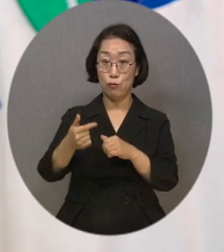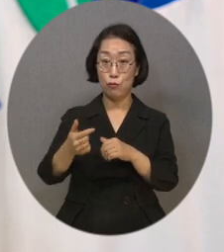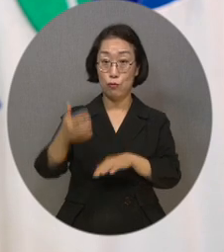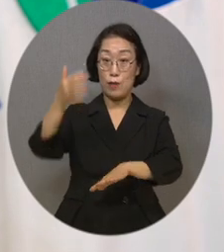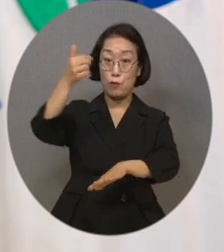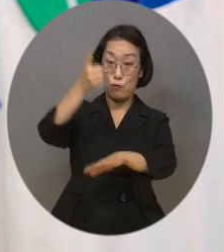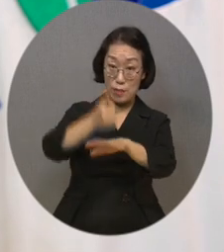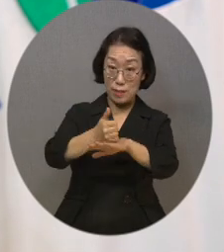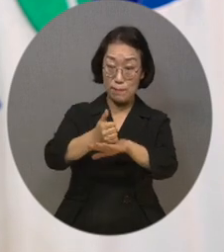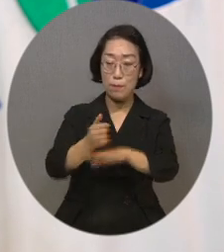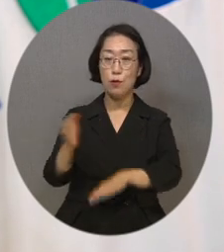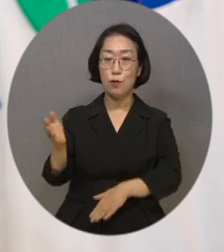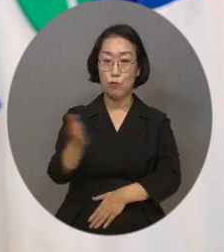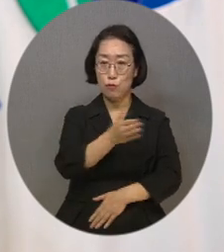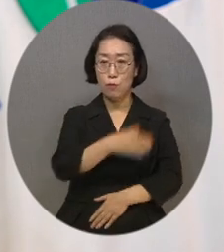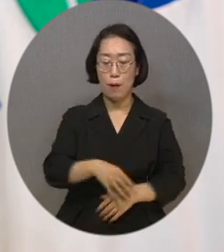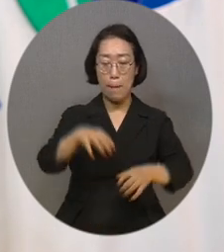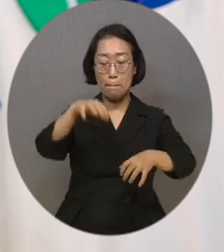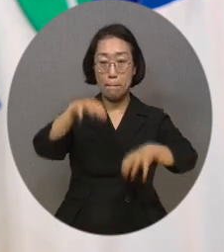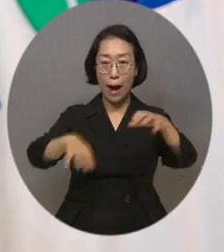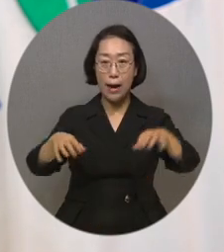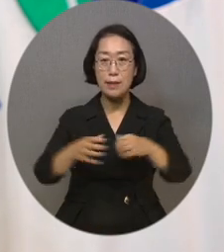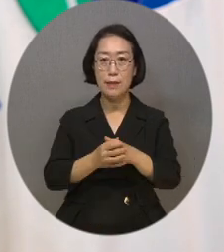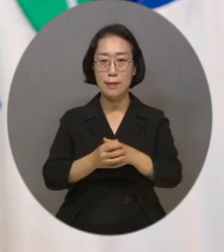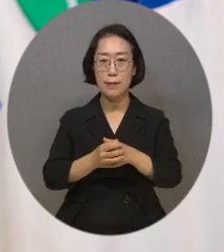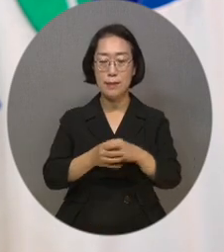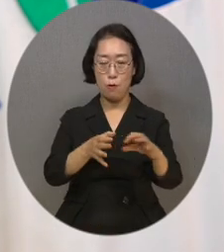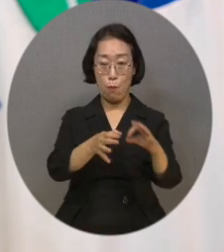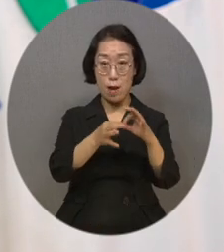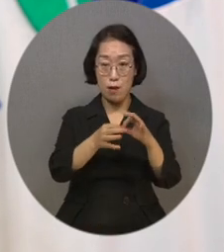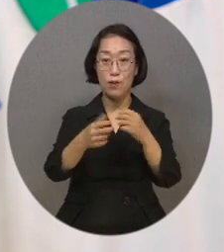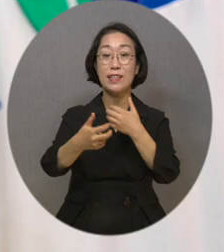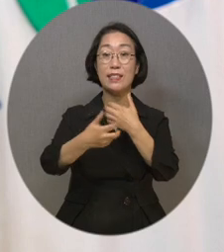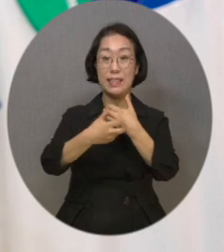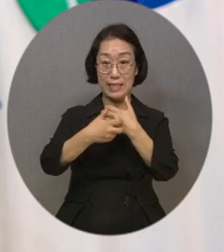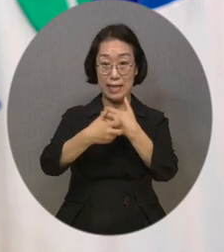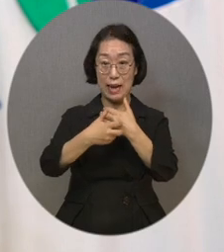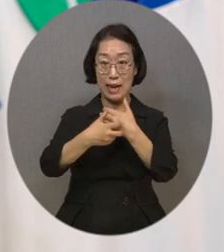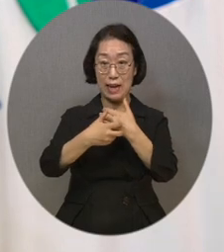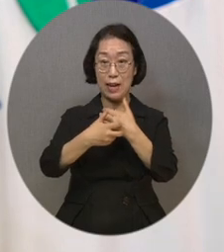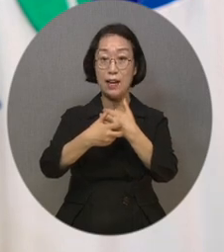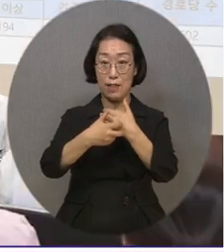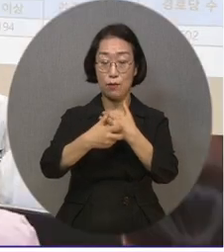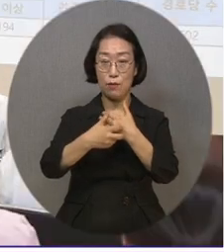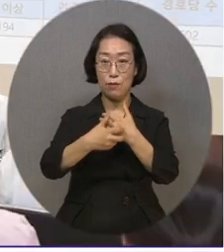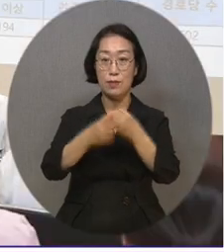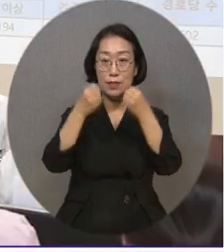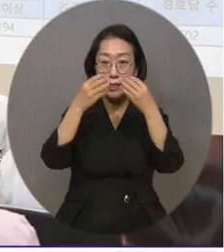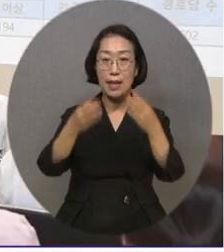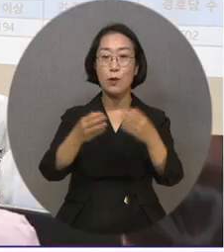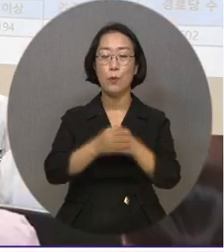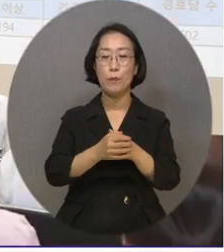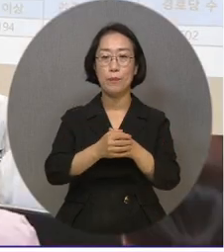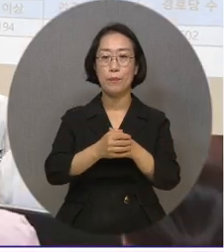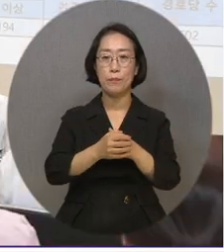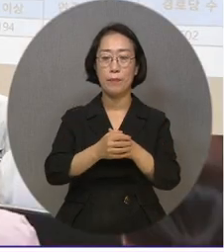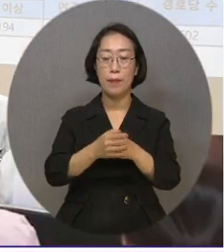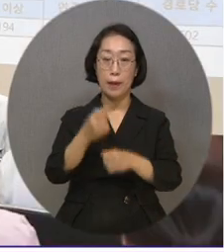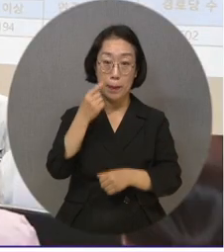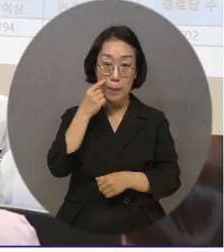후에 마을 주치의사제라는 것을 좀 한번 도입을 해봤습니다. 이제 우리 보건소에